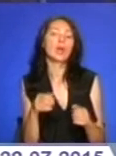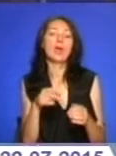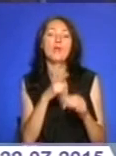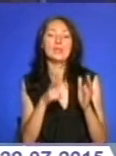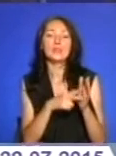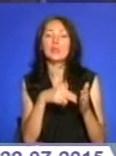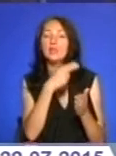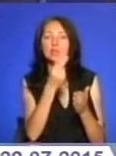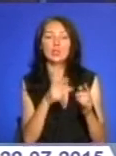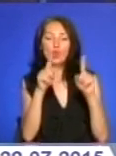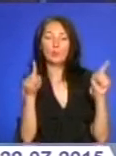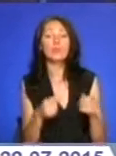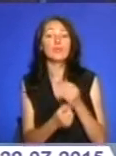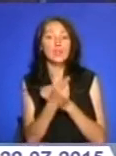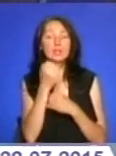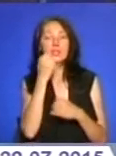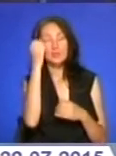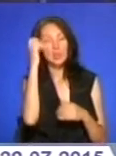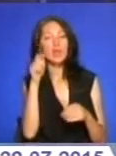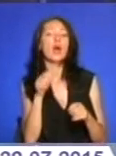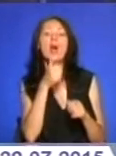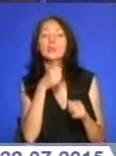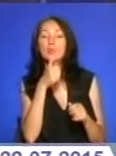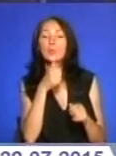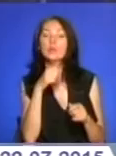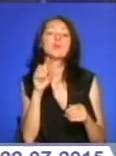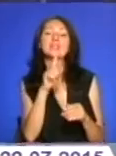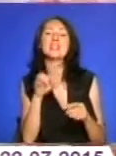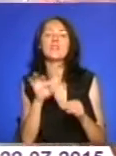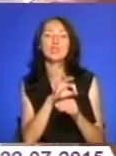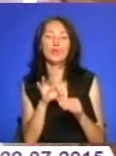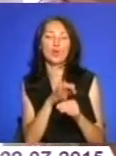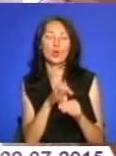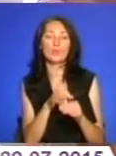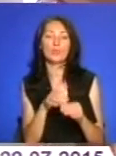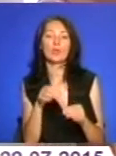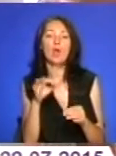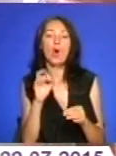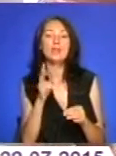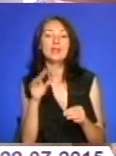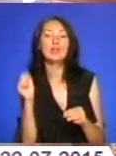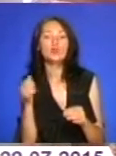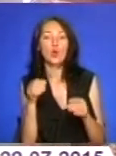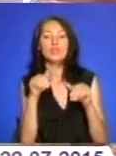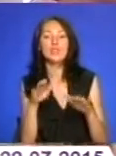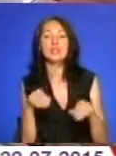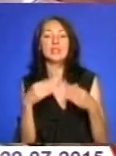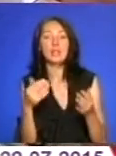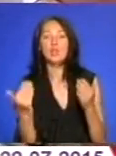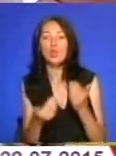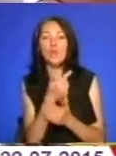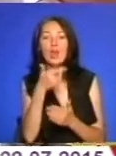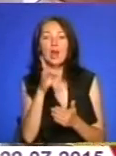творчих робіт виникли завдяки експериментам із вишивкою. Олеся Казнох вирішила надати нове графічне